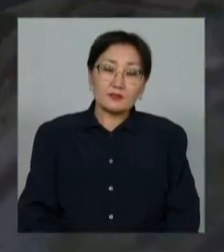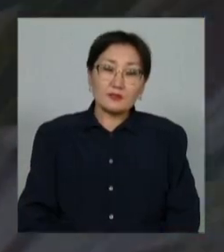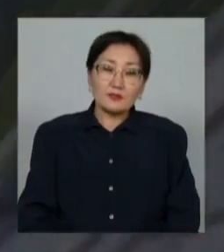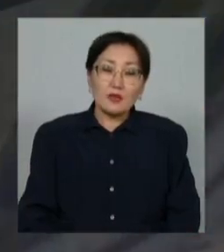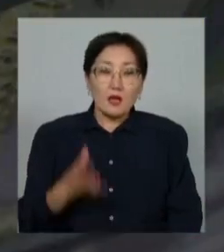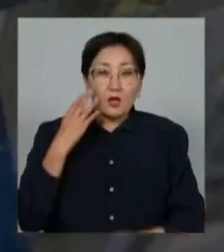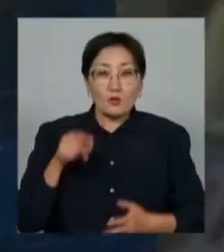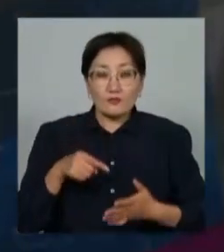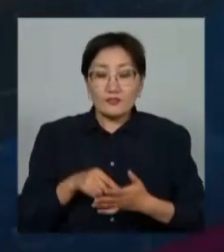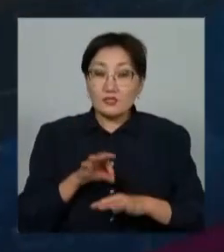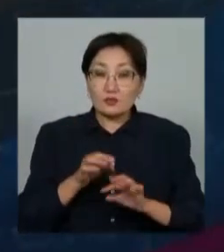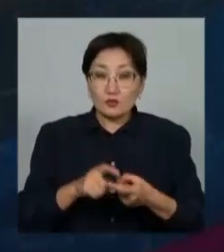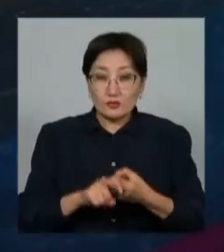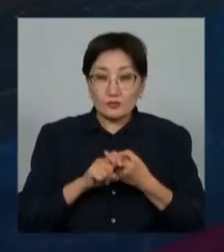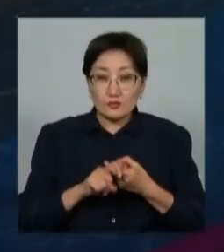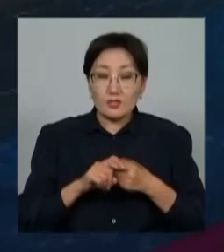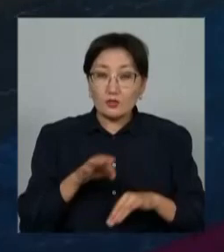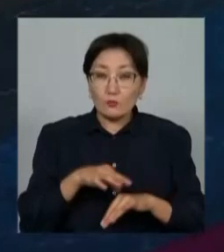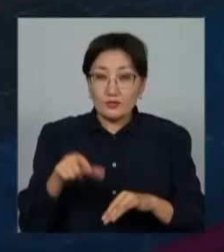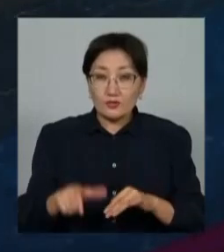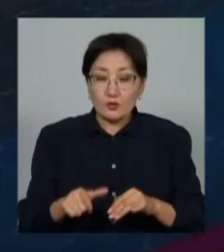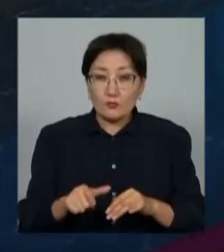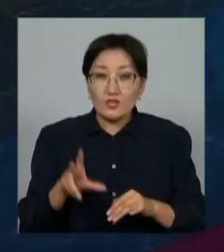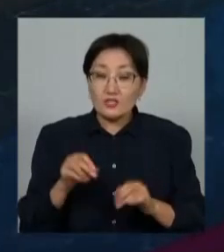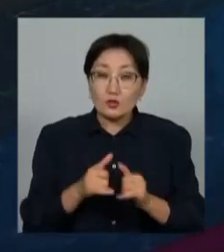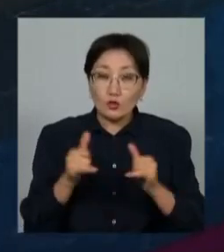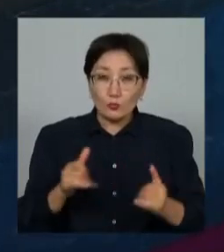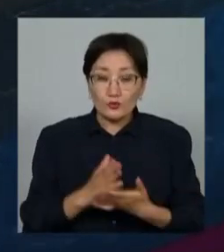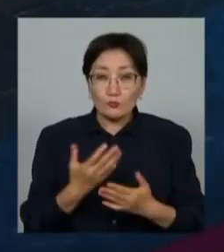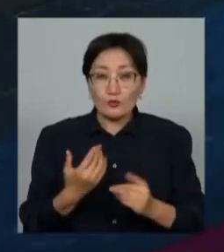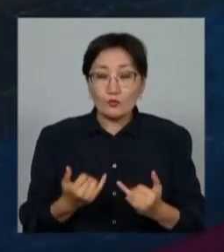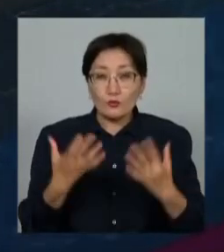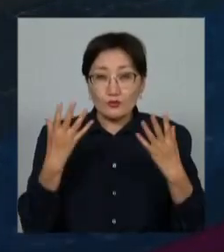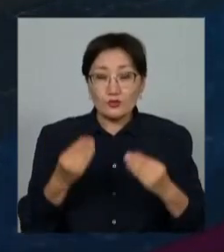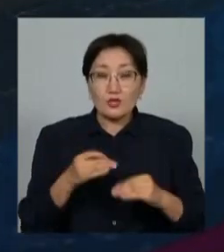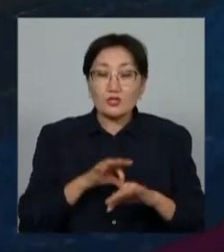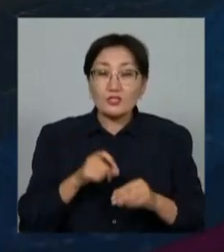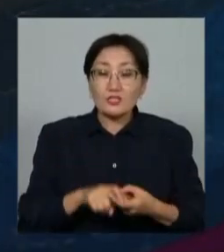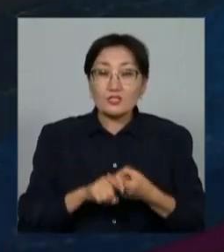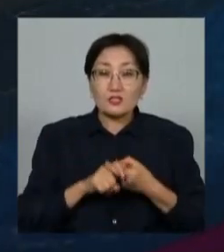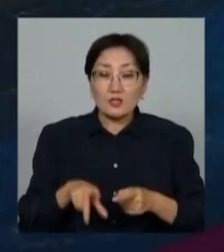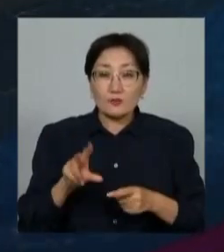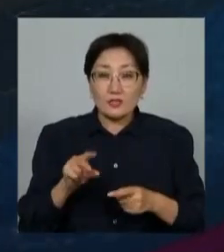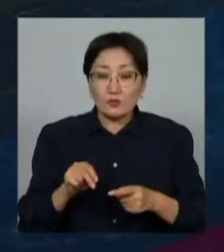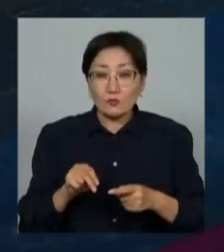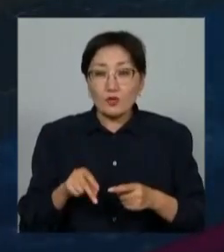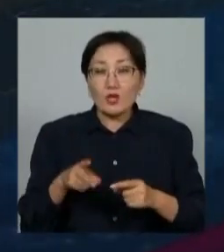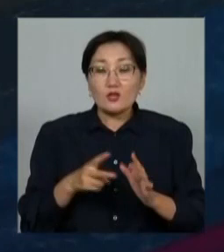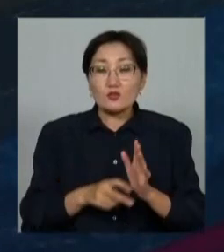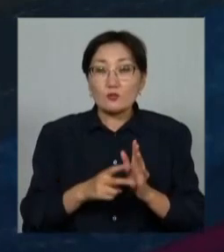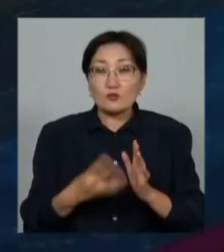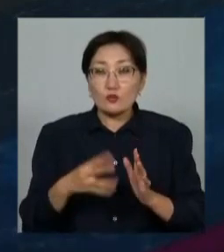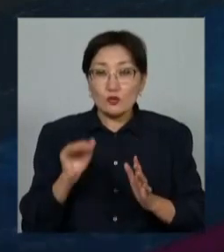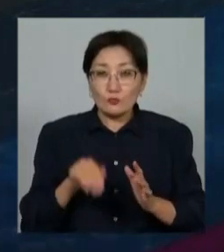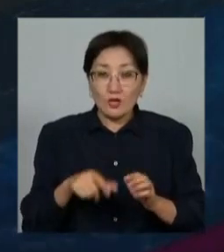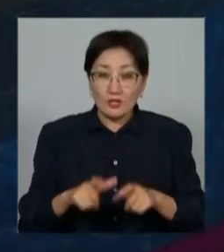Ал Алматыда да коронавирус жұқтырған науқастар қатары көбеюде. Бүгінде індеттің ілмегіне ілінгендердің жалпы саны 74